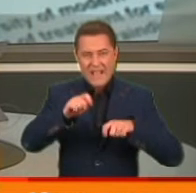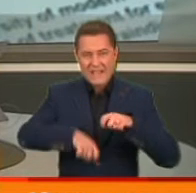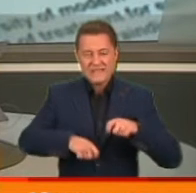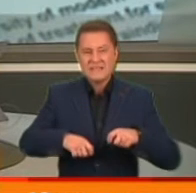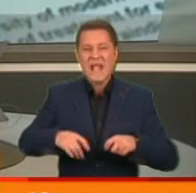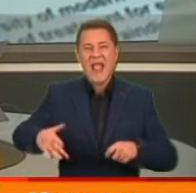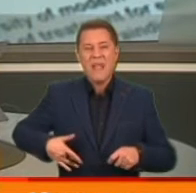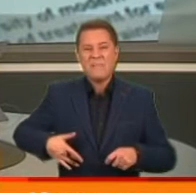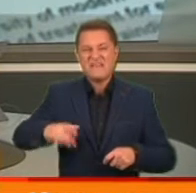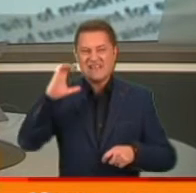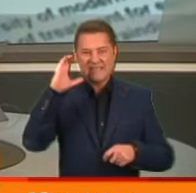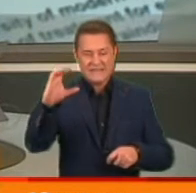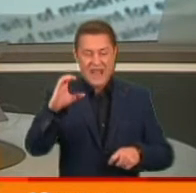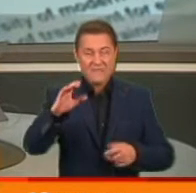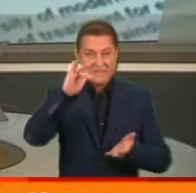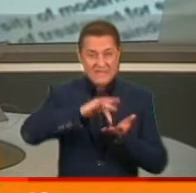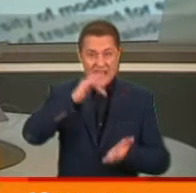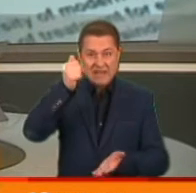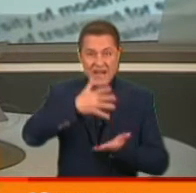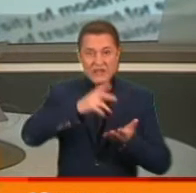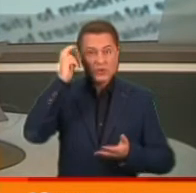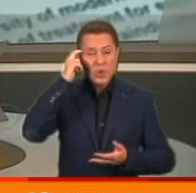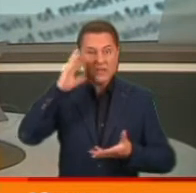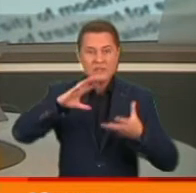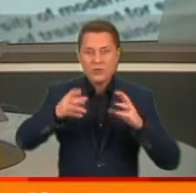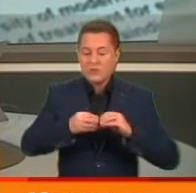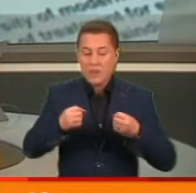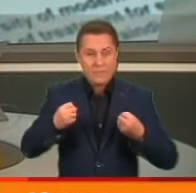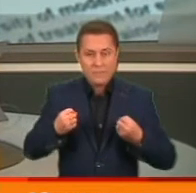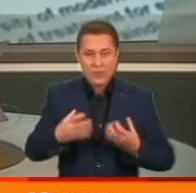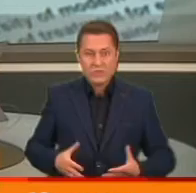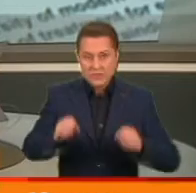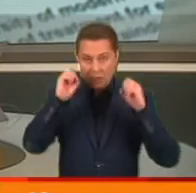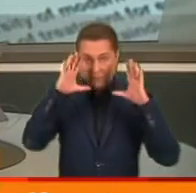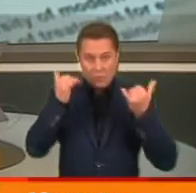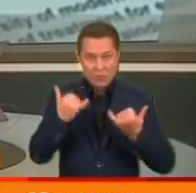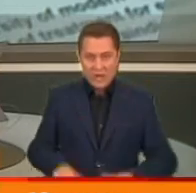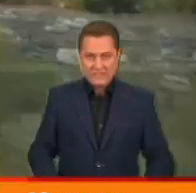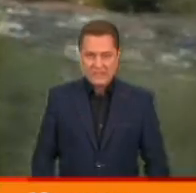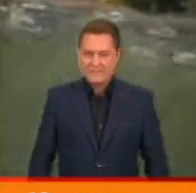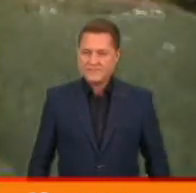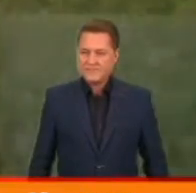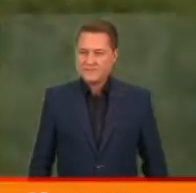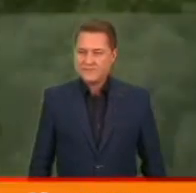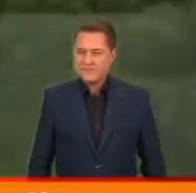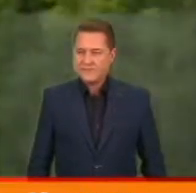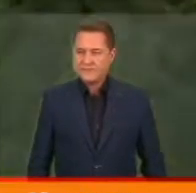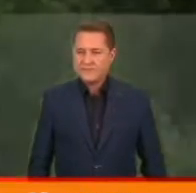який влаштували прямісінько в центрі столиці. Результати вас просто уразять.